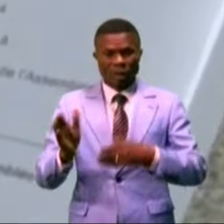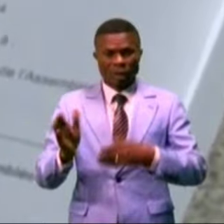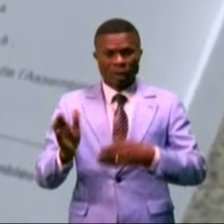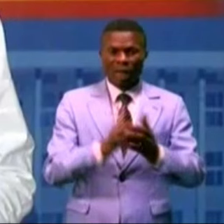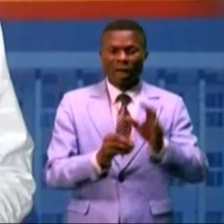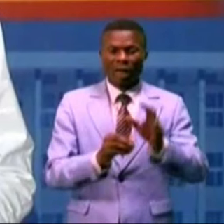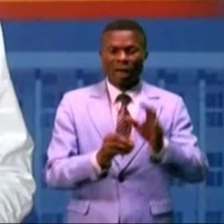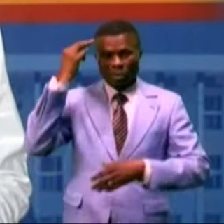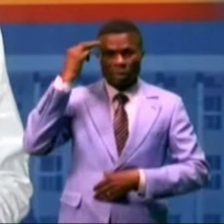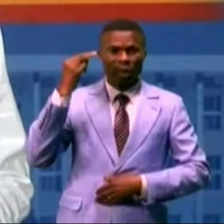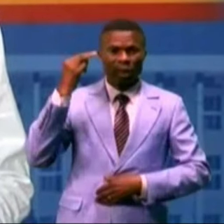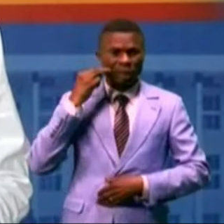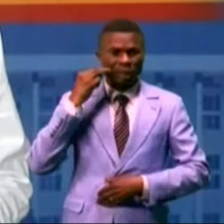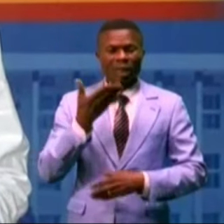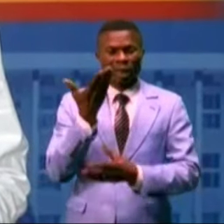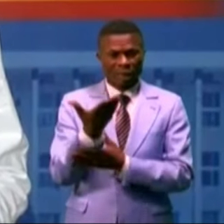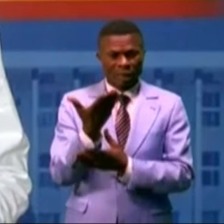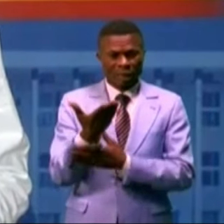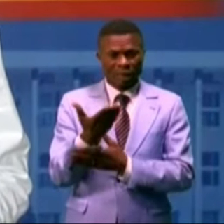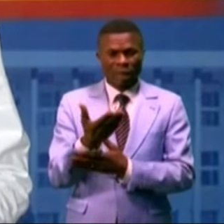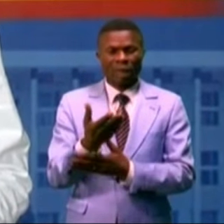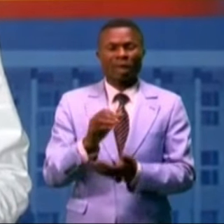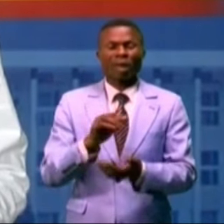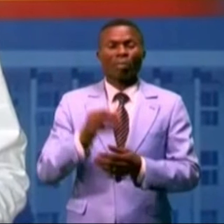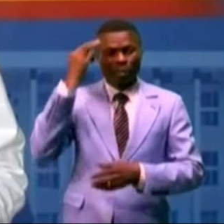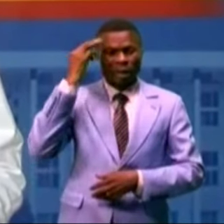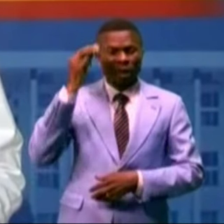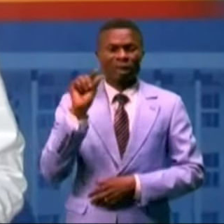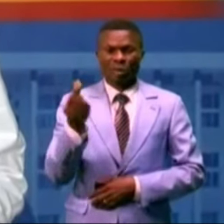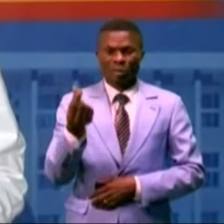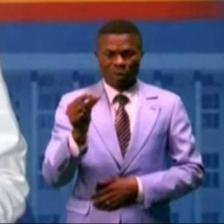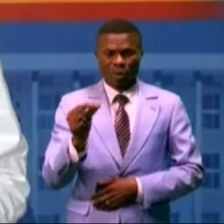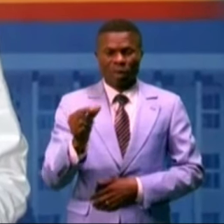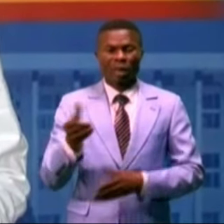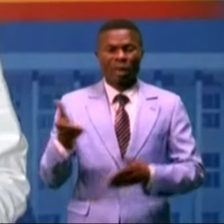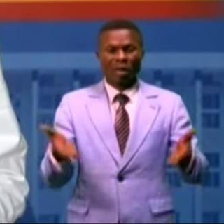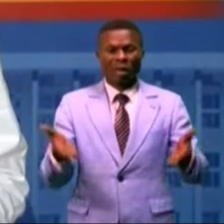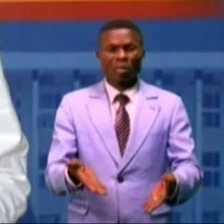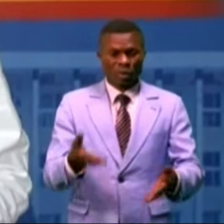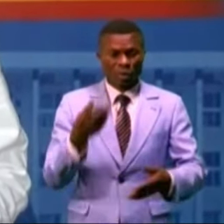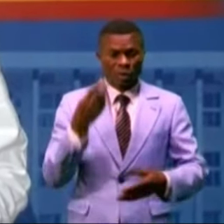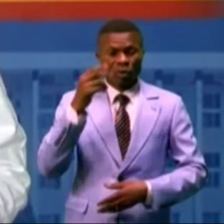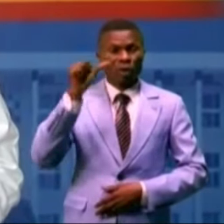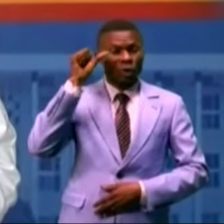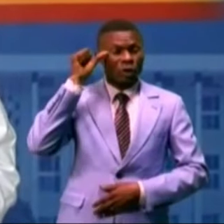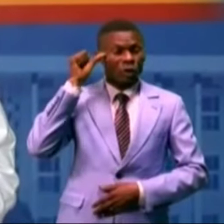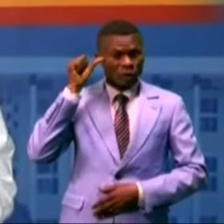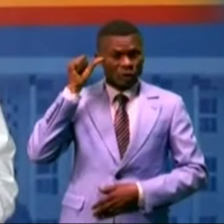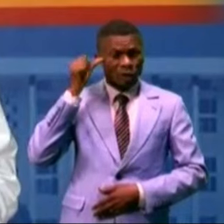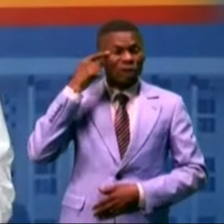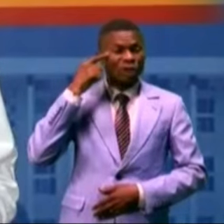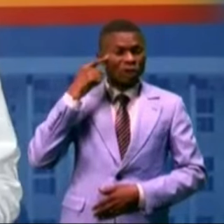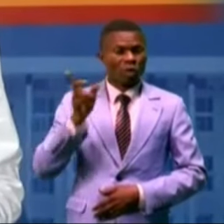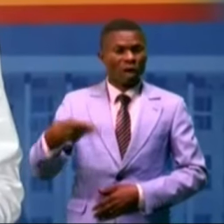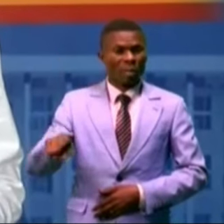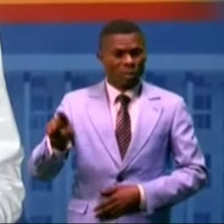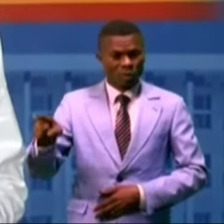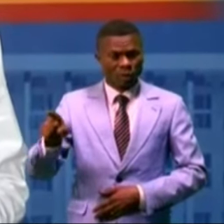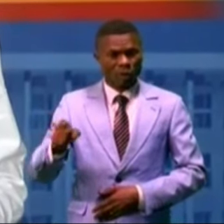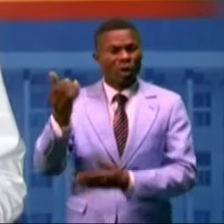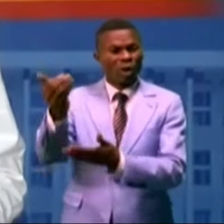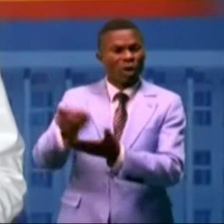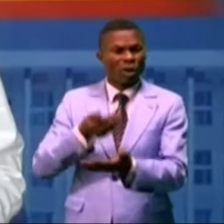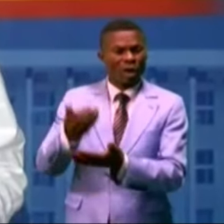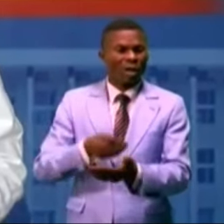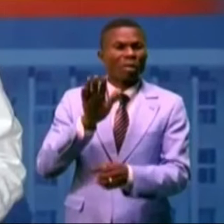avec l'aspect minier, avec la présence des Chinois dans notre province, l'exploitation illégale